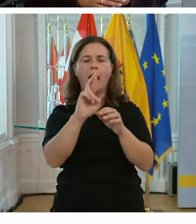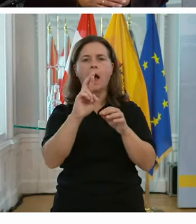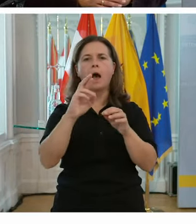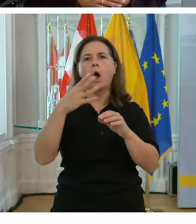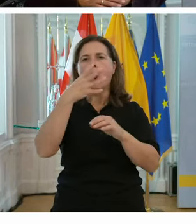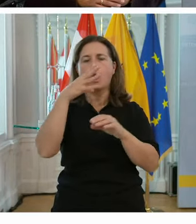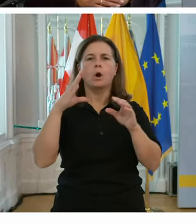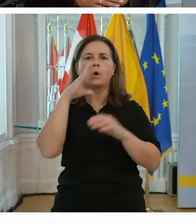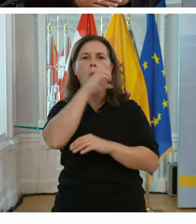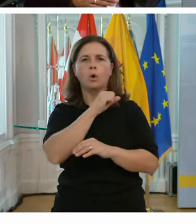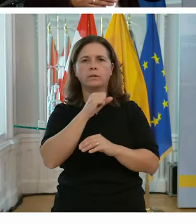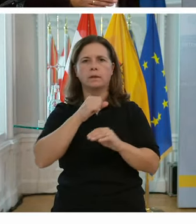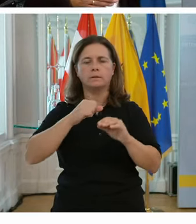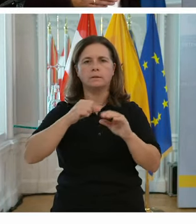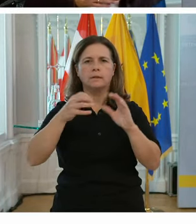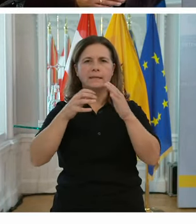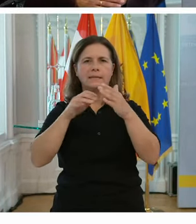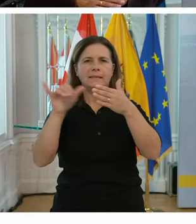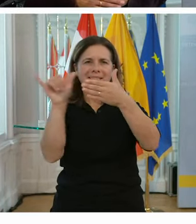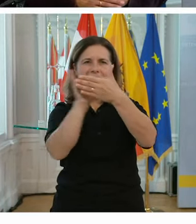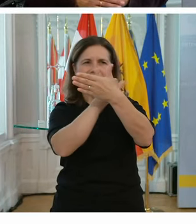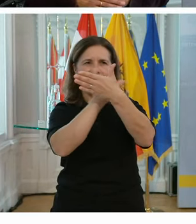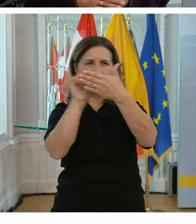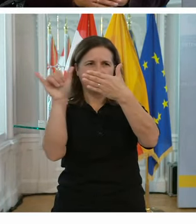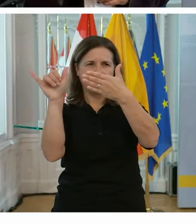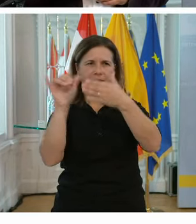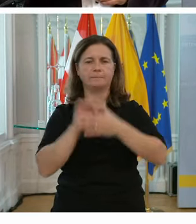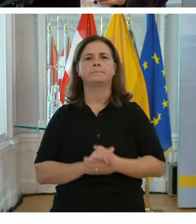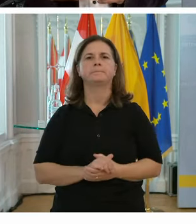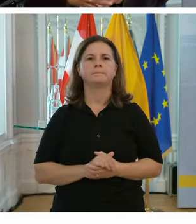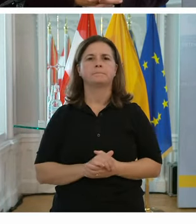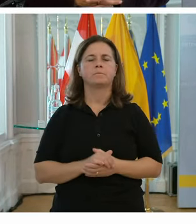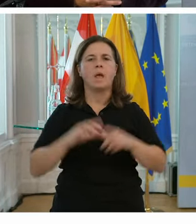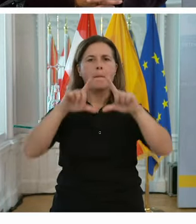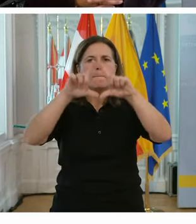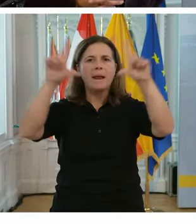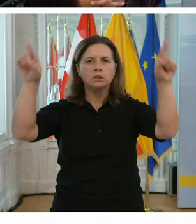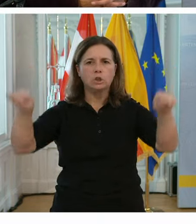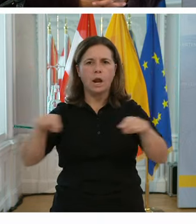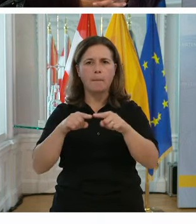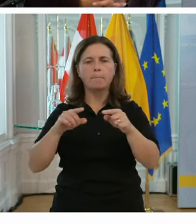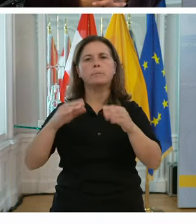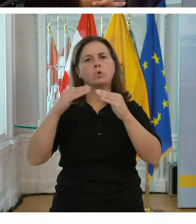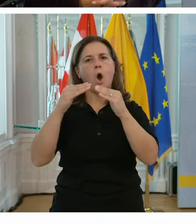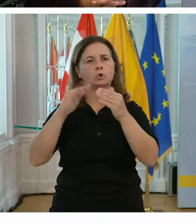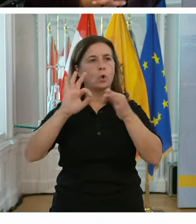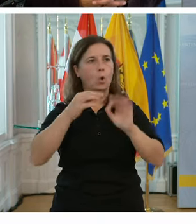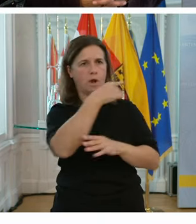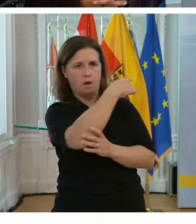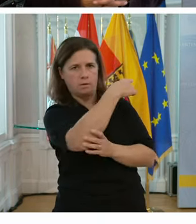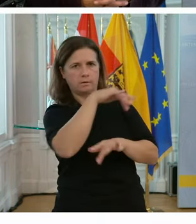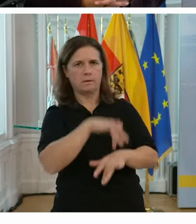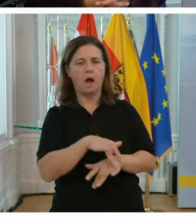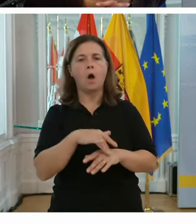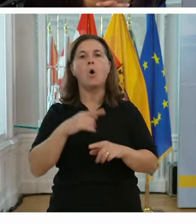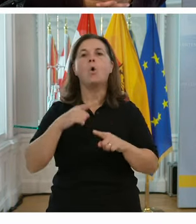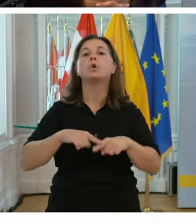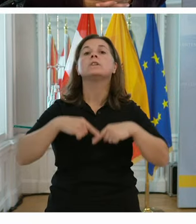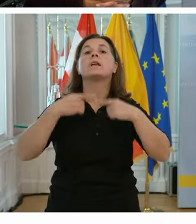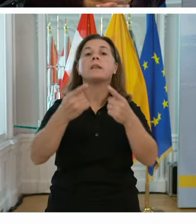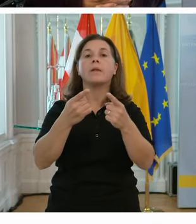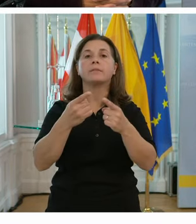Sie hier vorne am Bildschirm sehen, beziehungsweise am Bildschirm zu Hause, und kommen